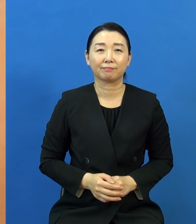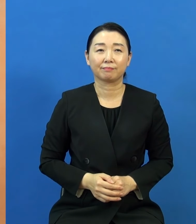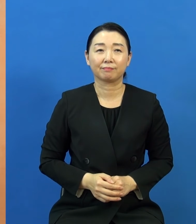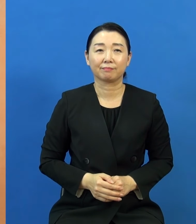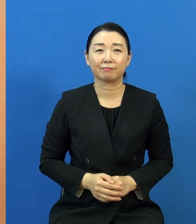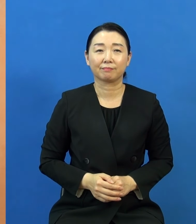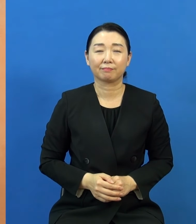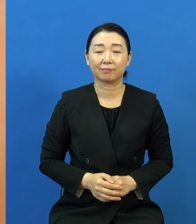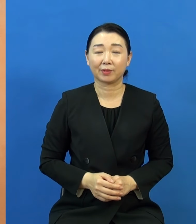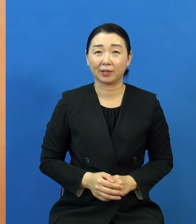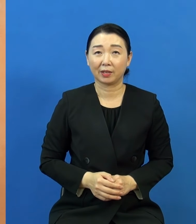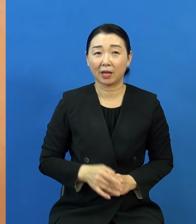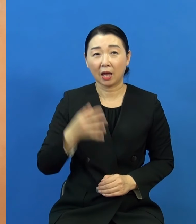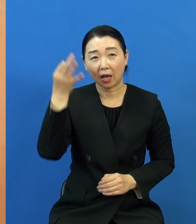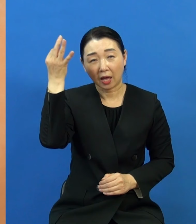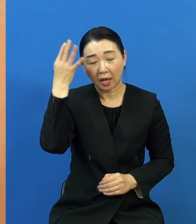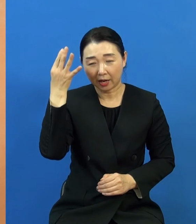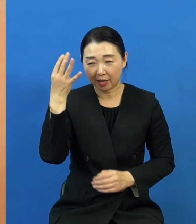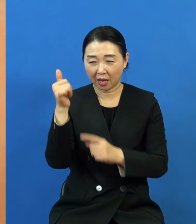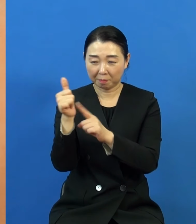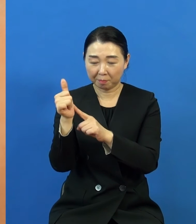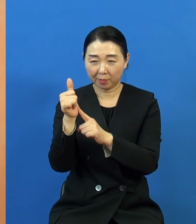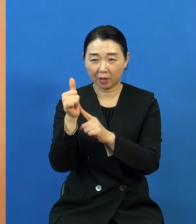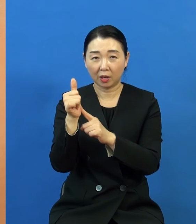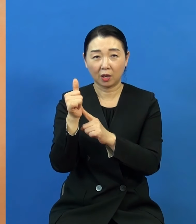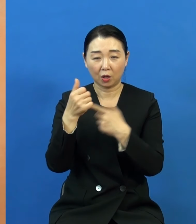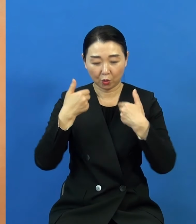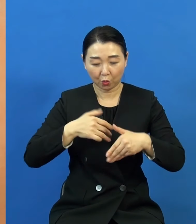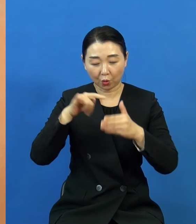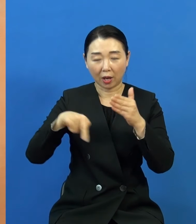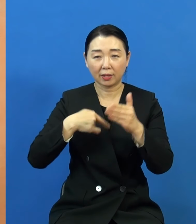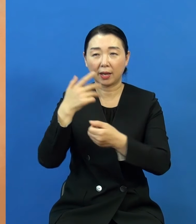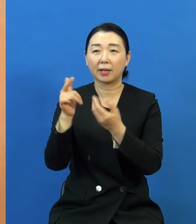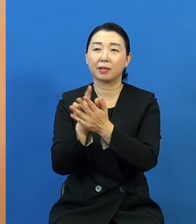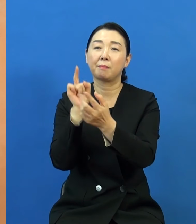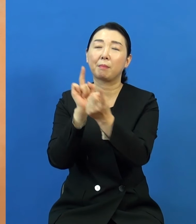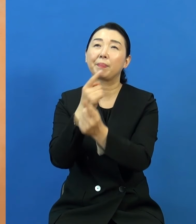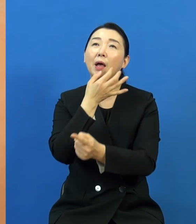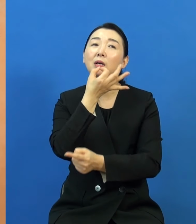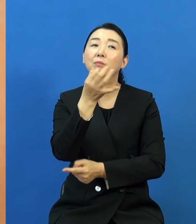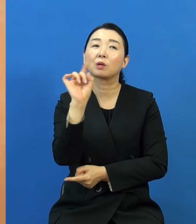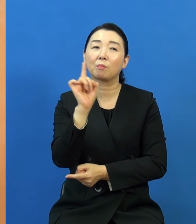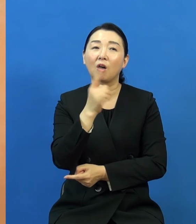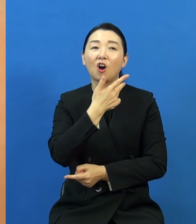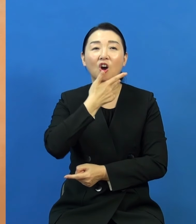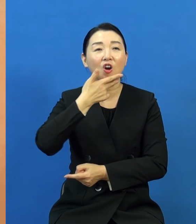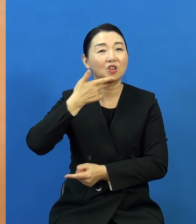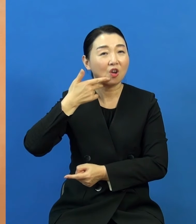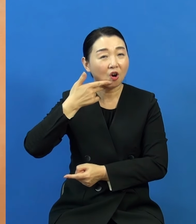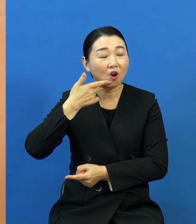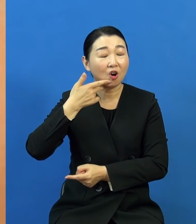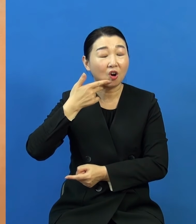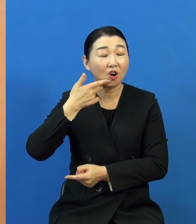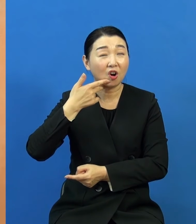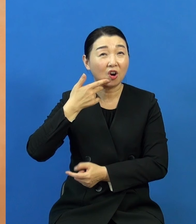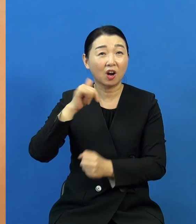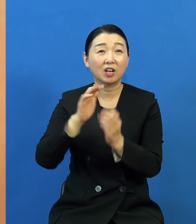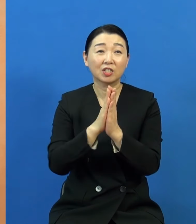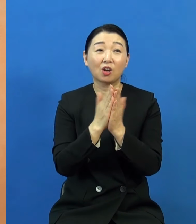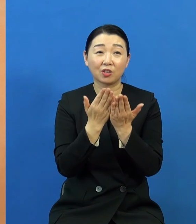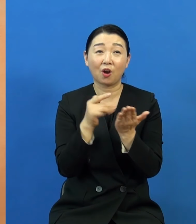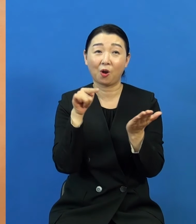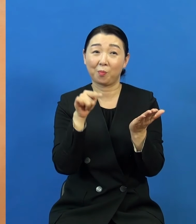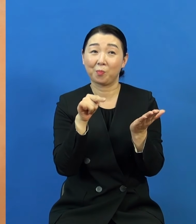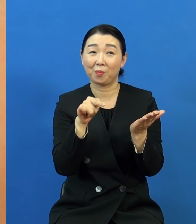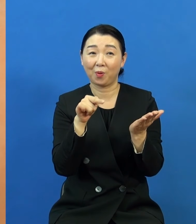엘리야가 고요 속에서 만난 하나님의 음성은 영어 성경에는 A still small